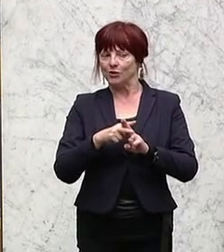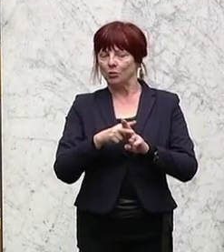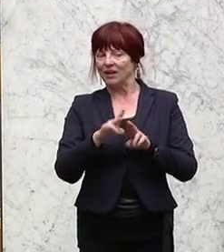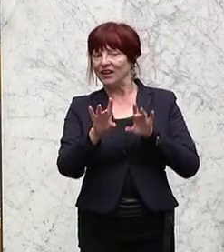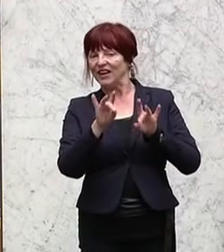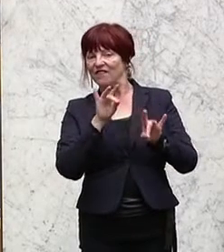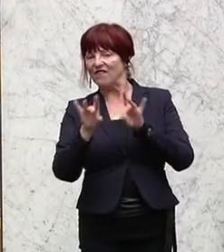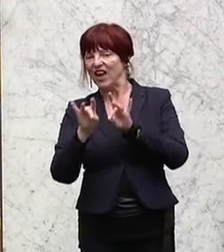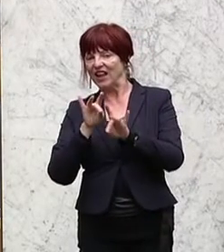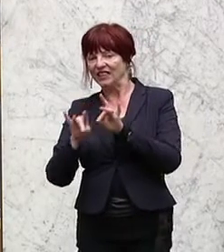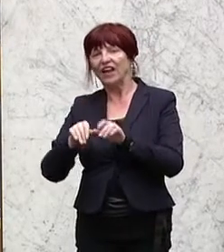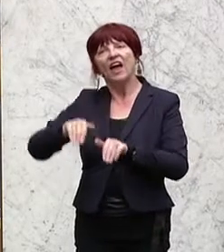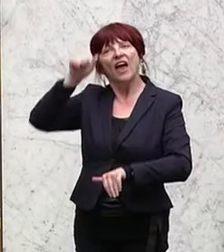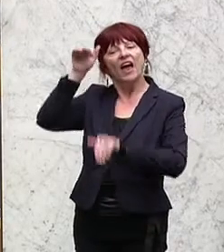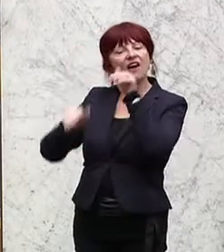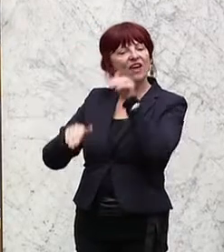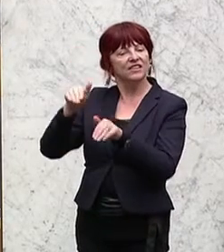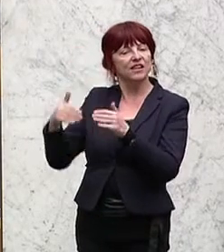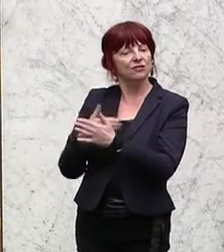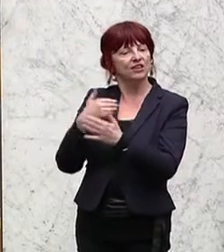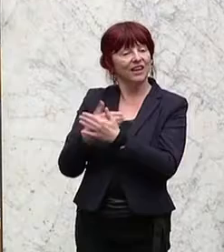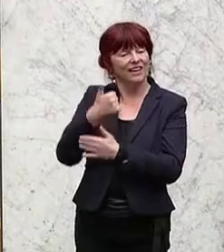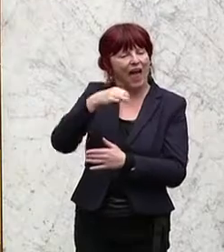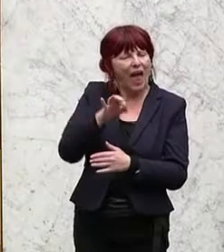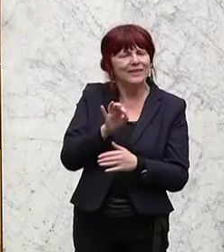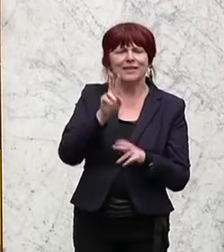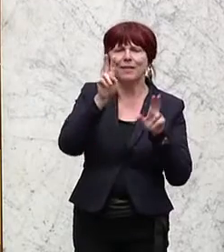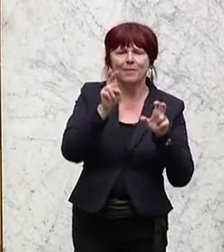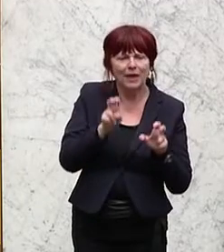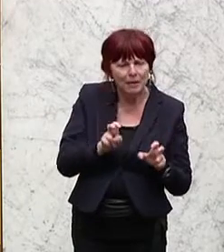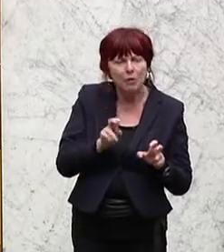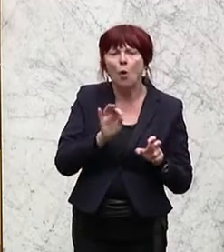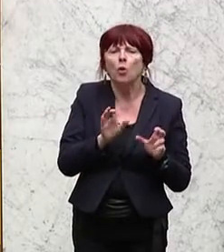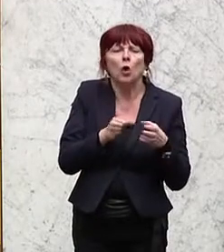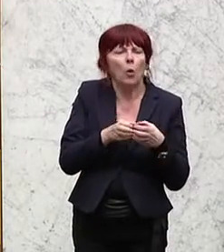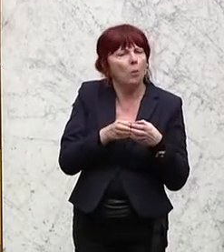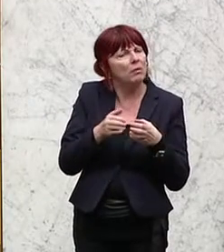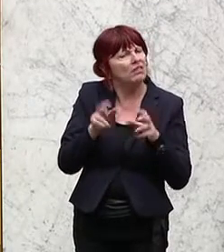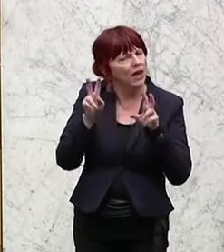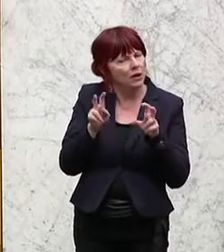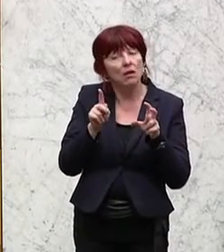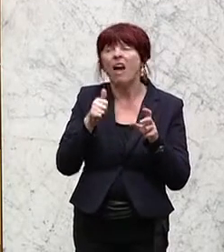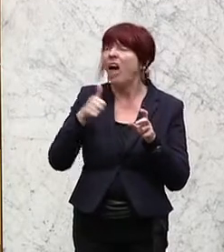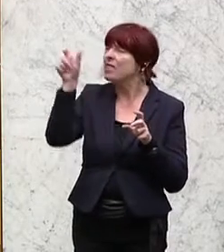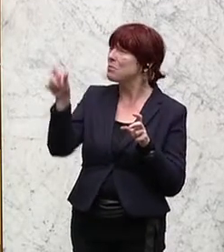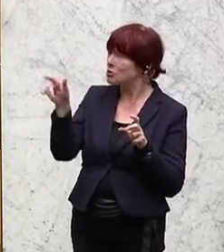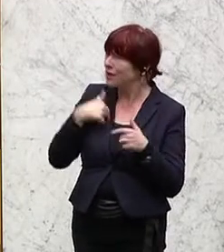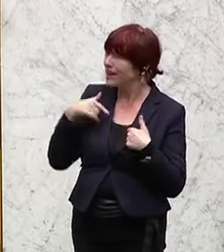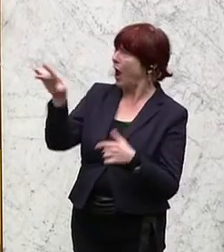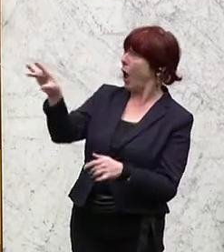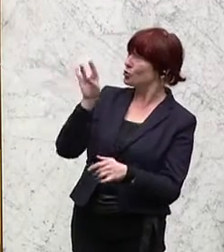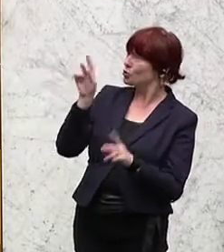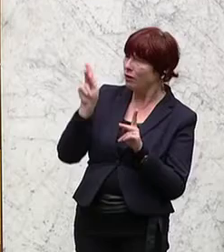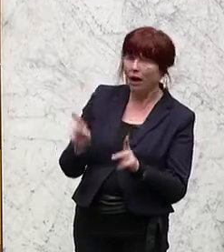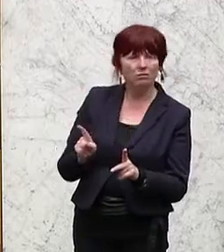gewählten Erwachsenenvertretung werden einzelne Angelegenheiten oder Gruppen an eine Person, die ich mir einfach aussuchen kann. Die muss mit mir